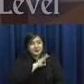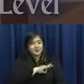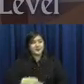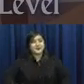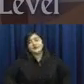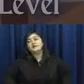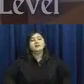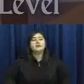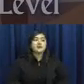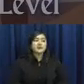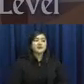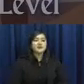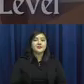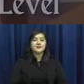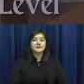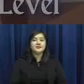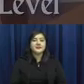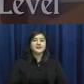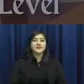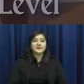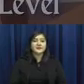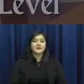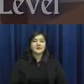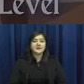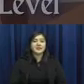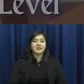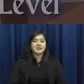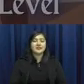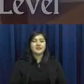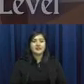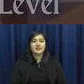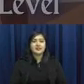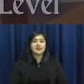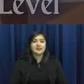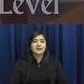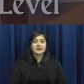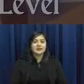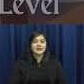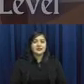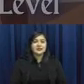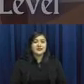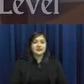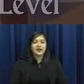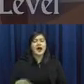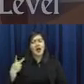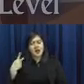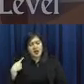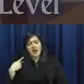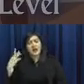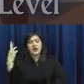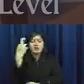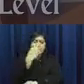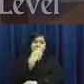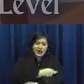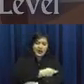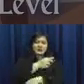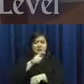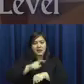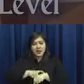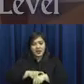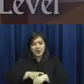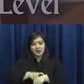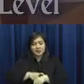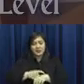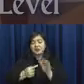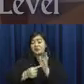mga karagdagang ano sa kanyang trabaho. Nakaka-relax-relax, oh, ganda ng trabaho ko dito ngayon, oh, nandito